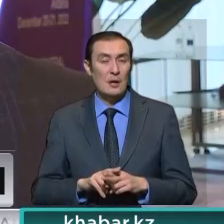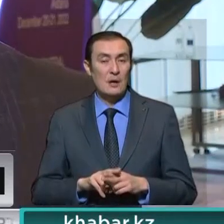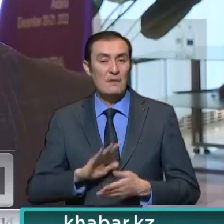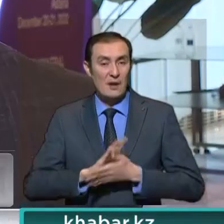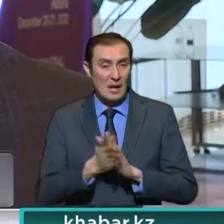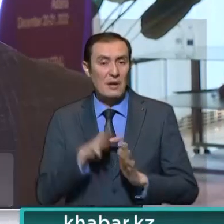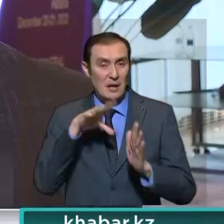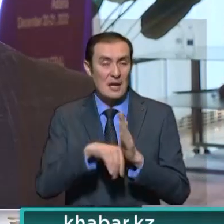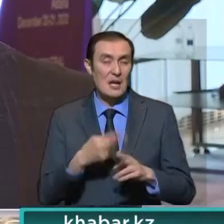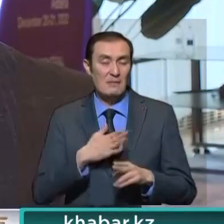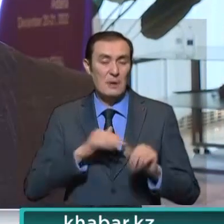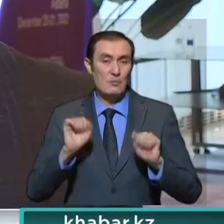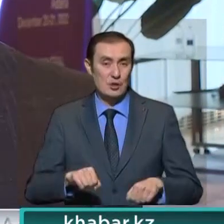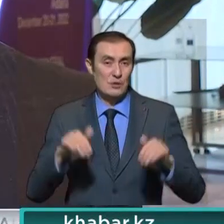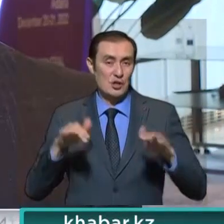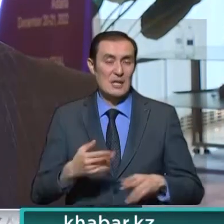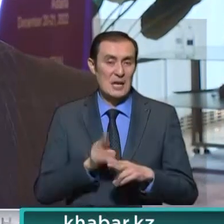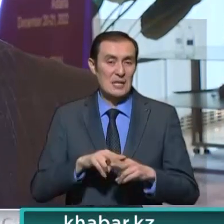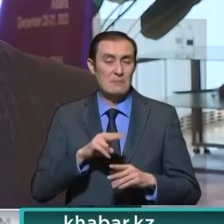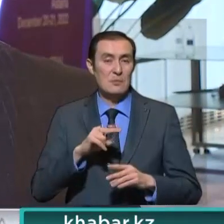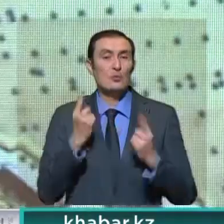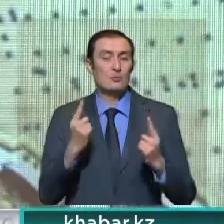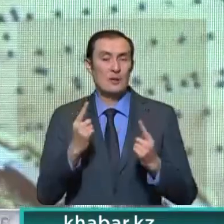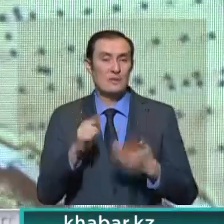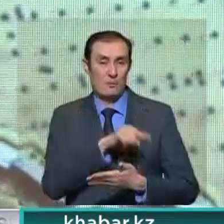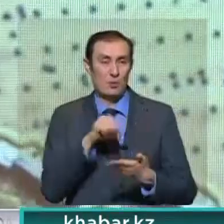которых возможно решение многих вопросов глобальных